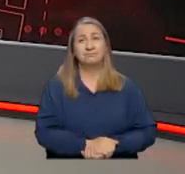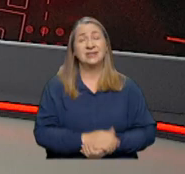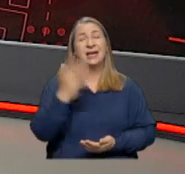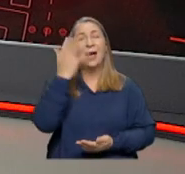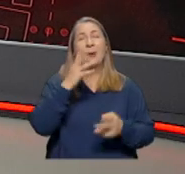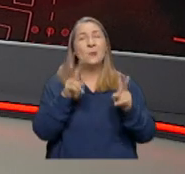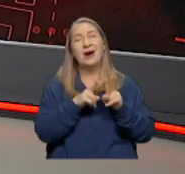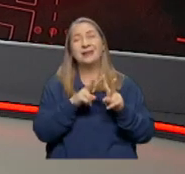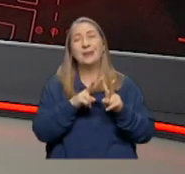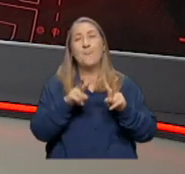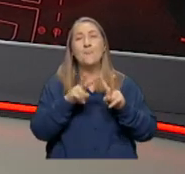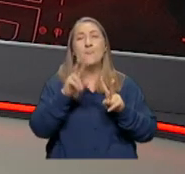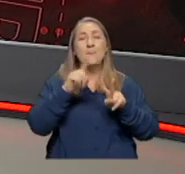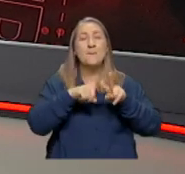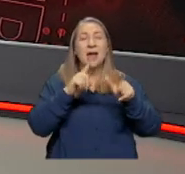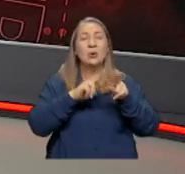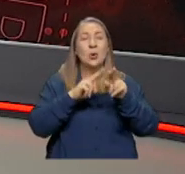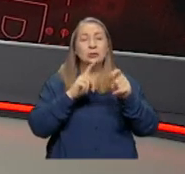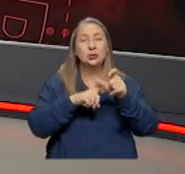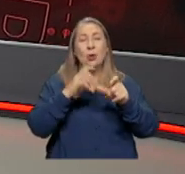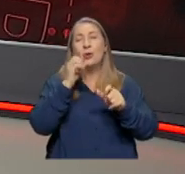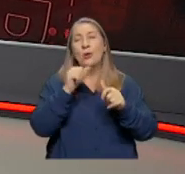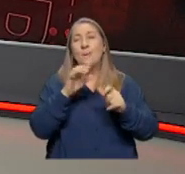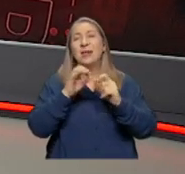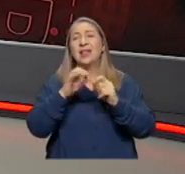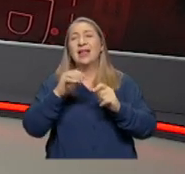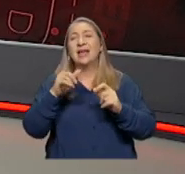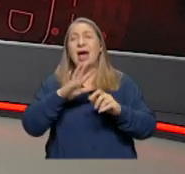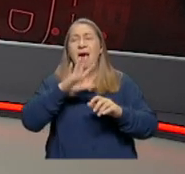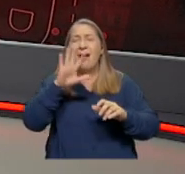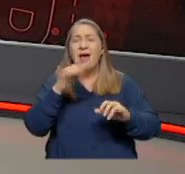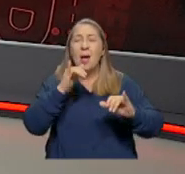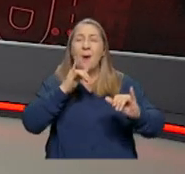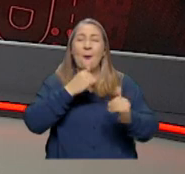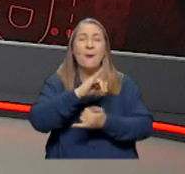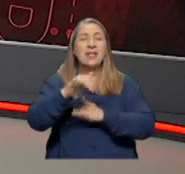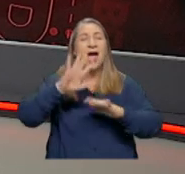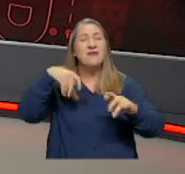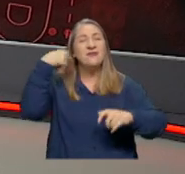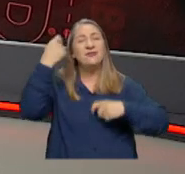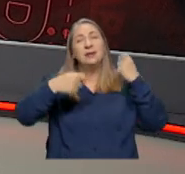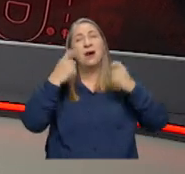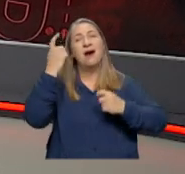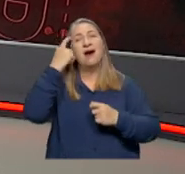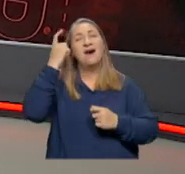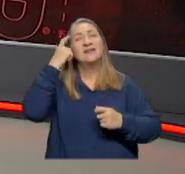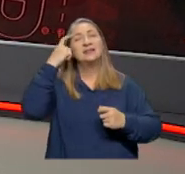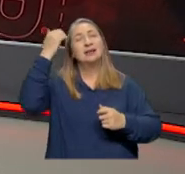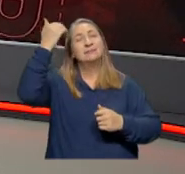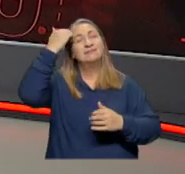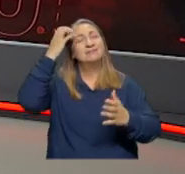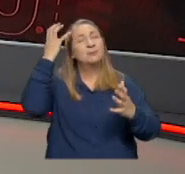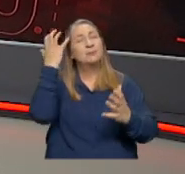Kara Murat Malkoçoğlu What tal Gazi her rolüyle her filmiyle hafızalara